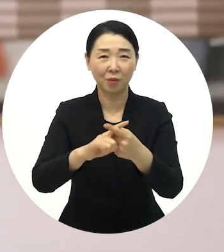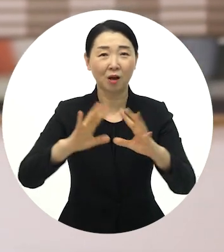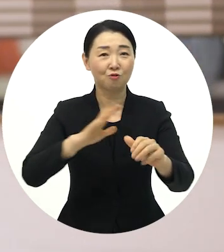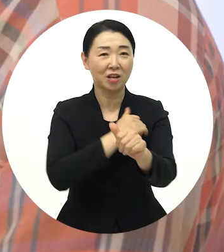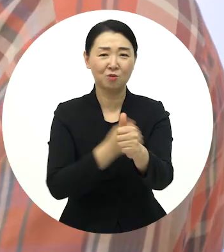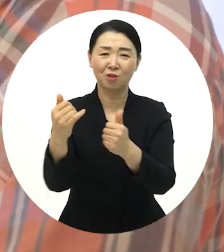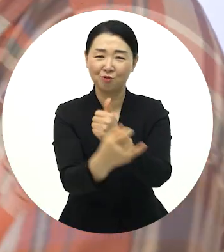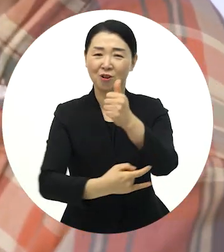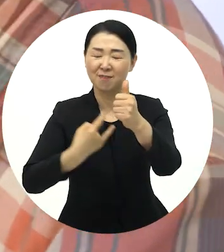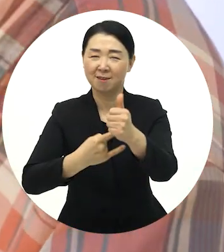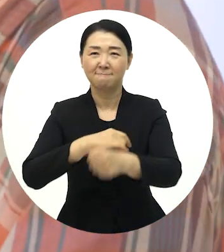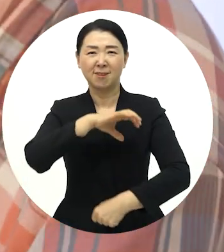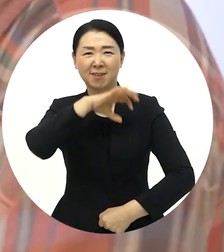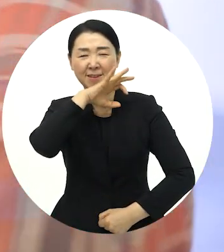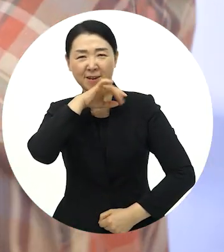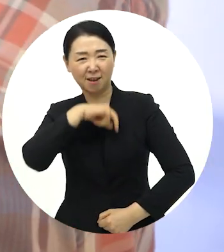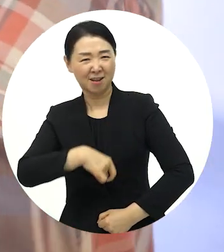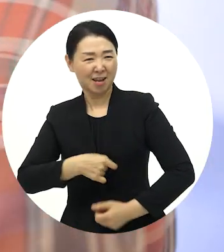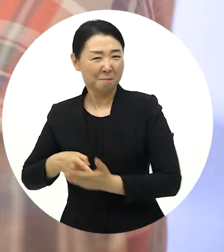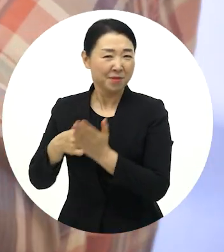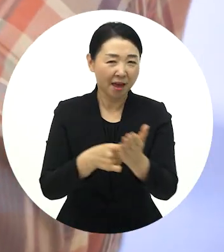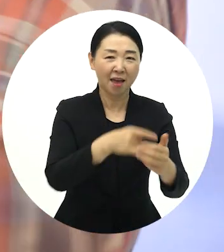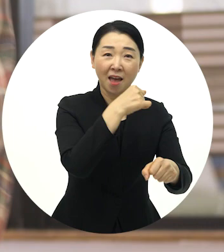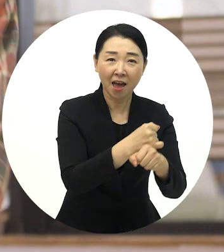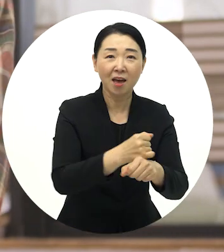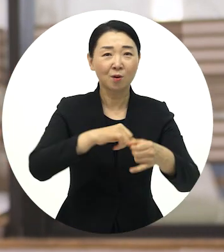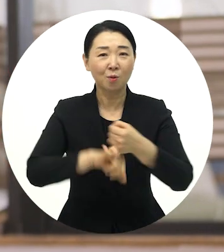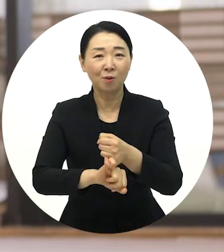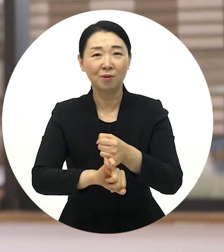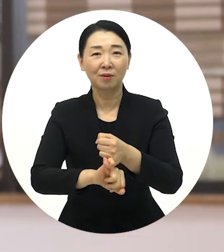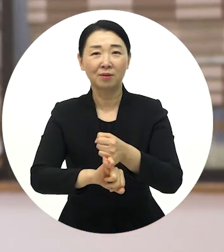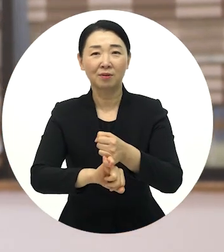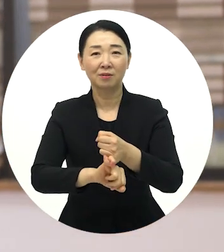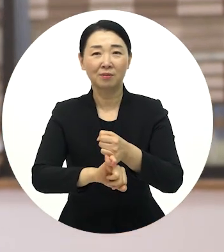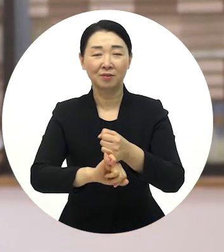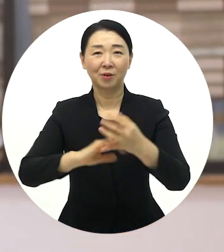가정폭력으로 내가 국가인권위원회 진정서를 낼게야. 이거는 반드시 해, 어?